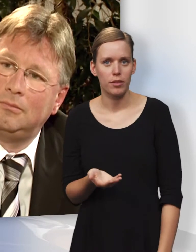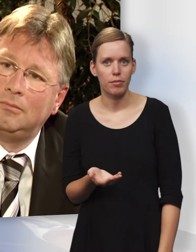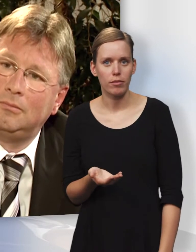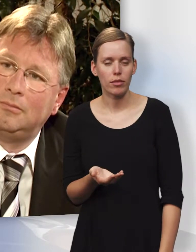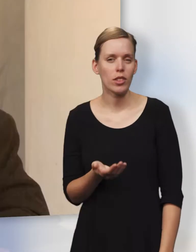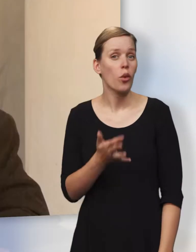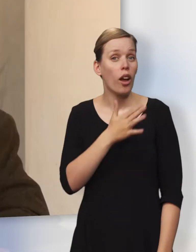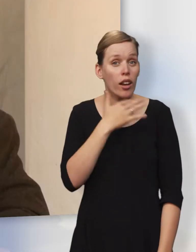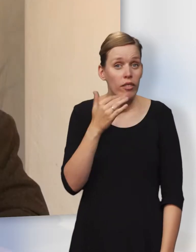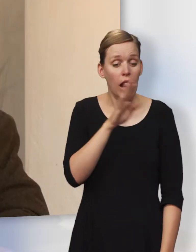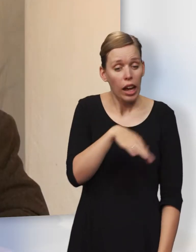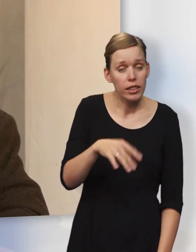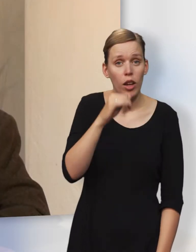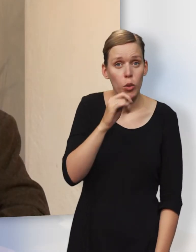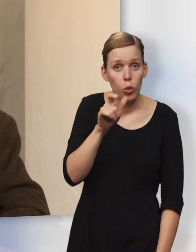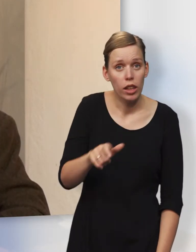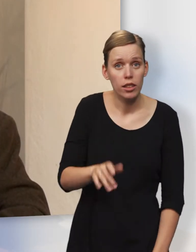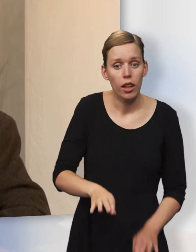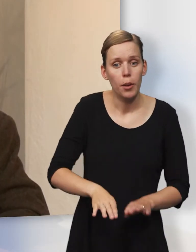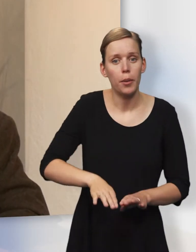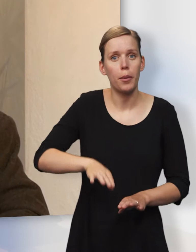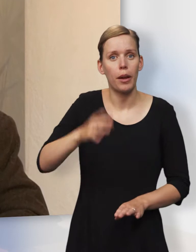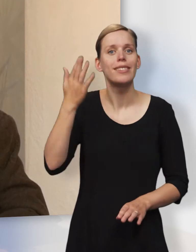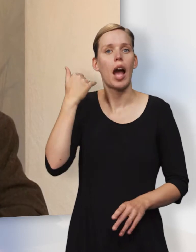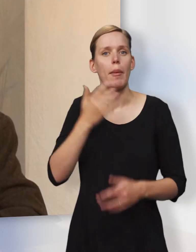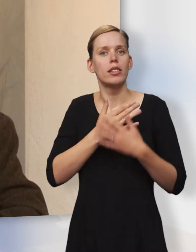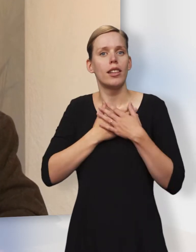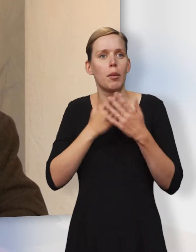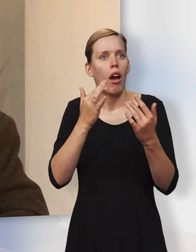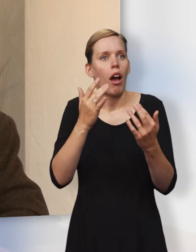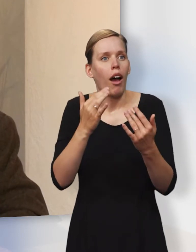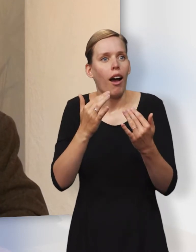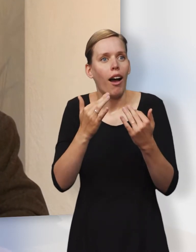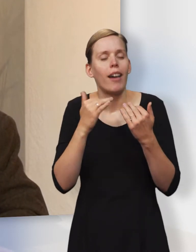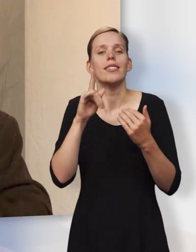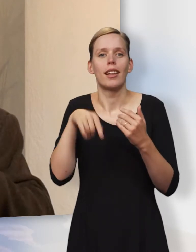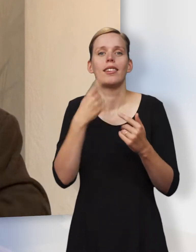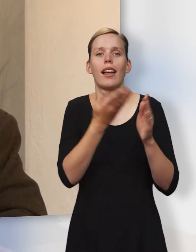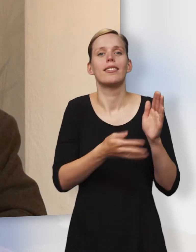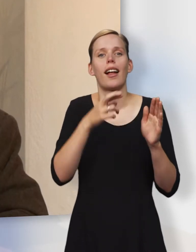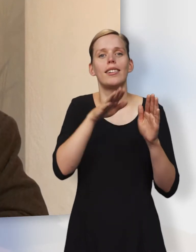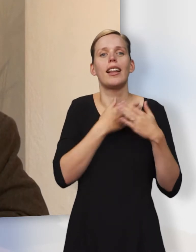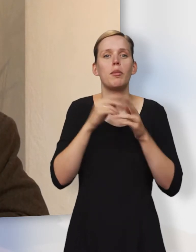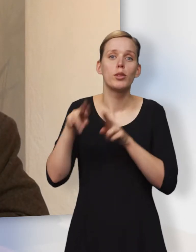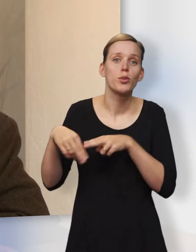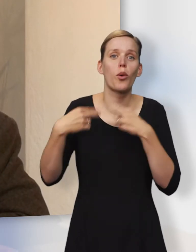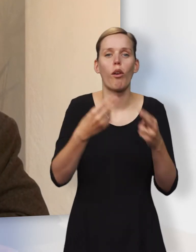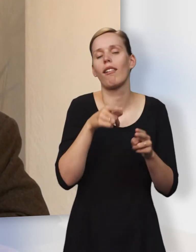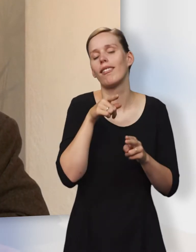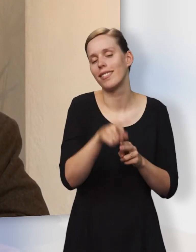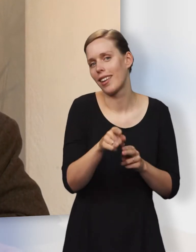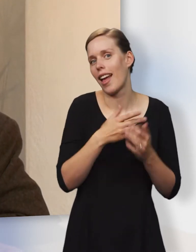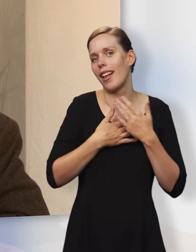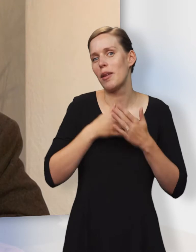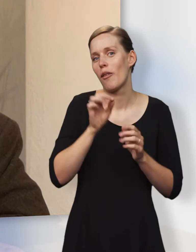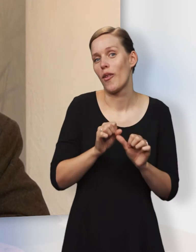die diese Liebe erfahren haben von den Kindern oder Jugendlichen, die sind dann später auch ins Tal der Liebe gekommen und haben da auch die